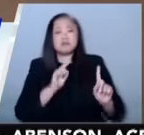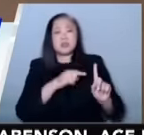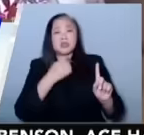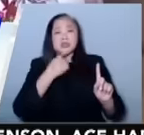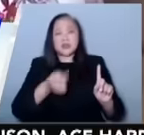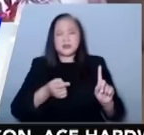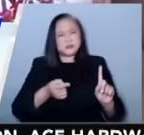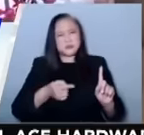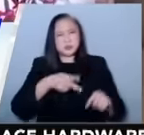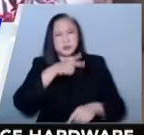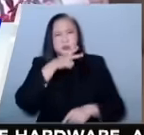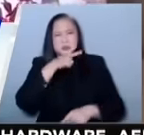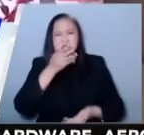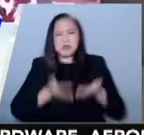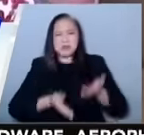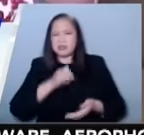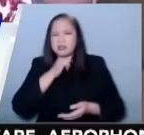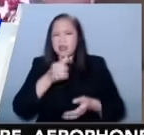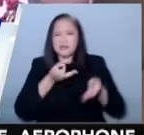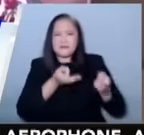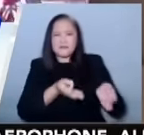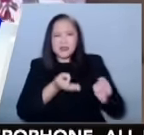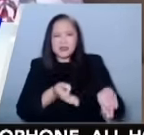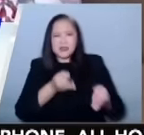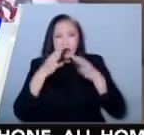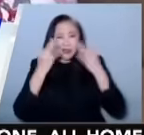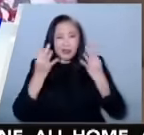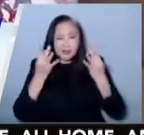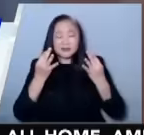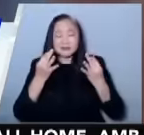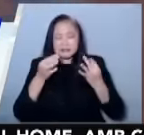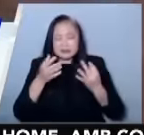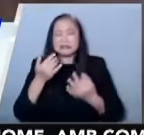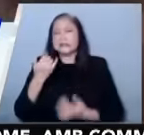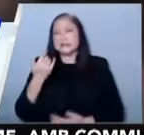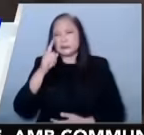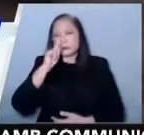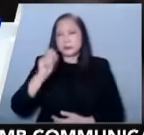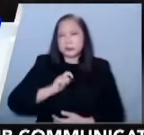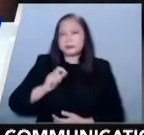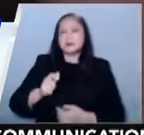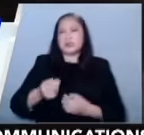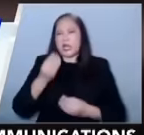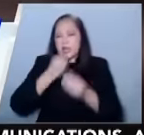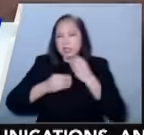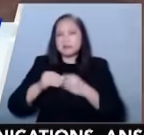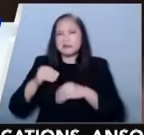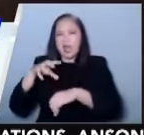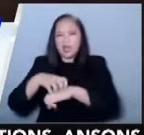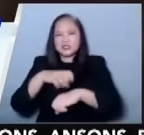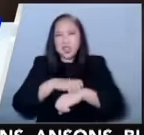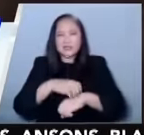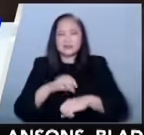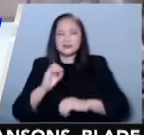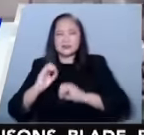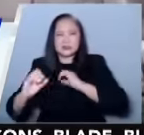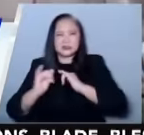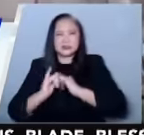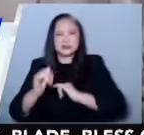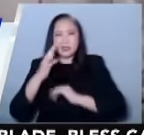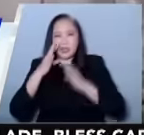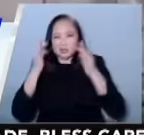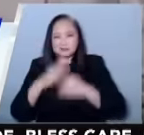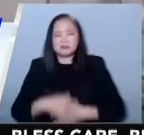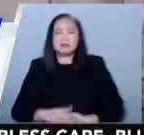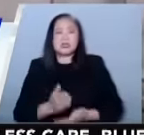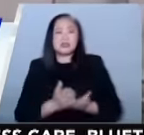sa pound kaya wala na silang nagawa kung hindi kainin ng isa't isa. Kita rin sa video na nanghihina ang ilang pusa. Puno